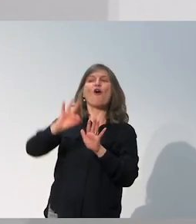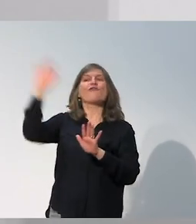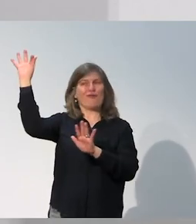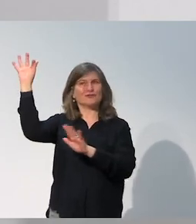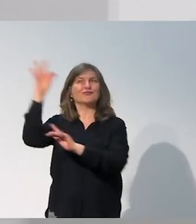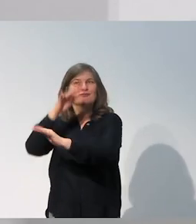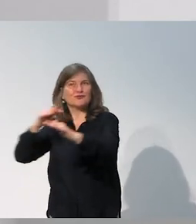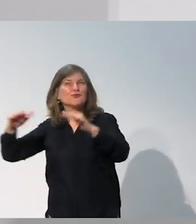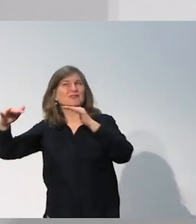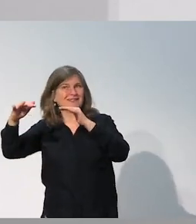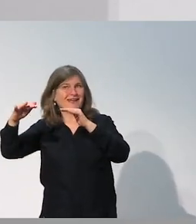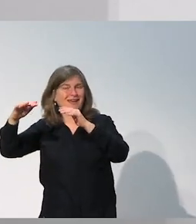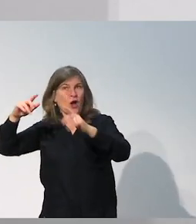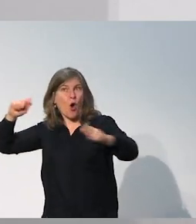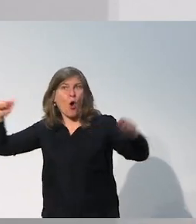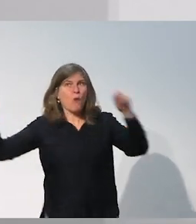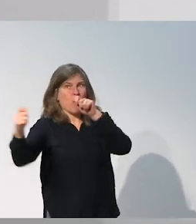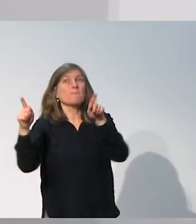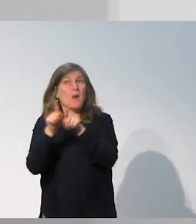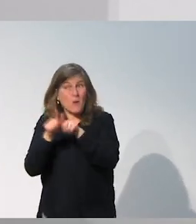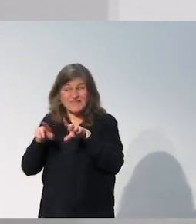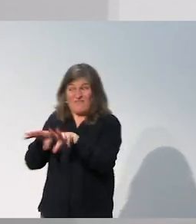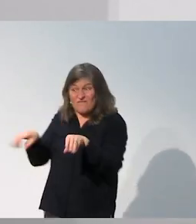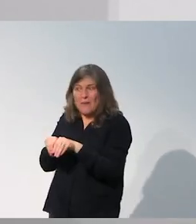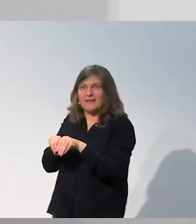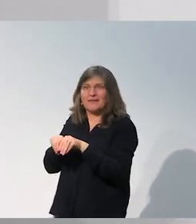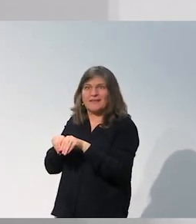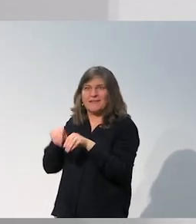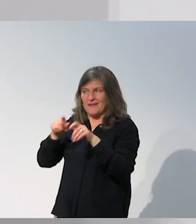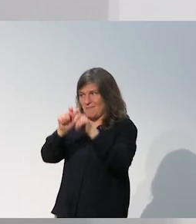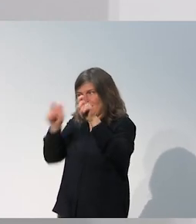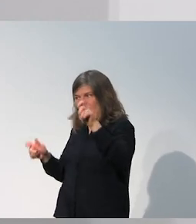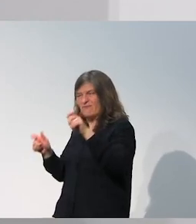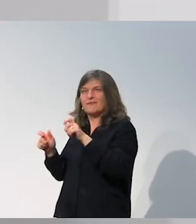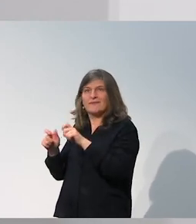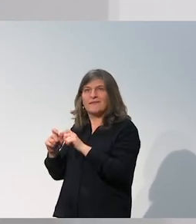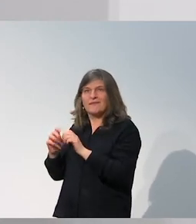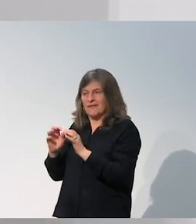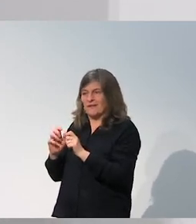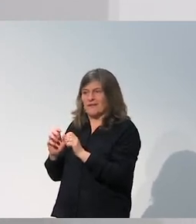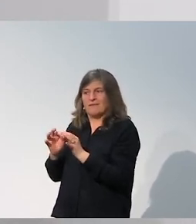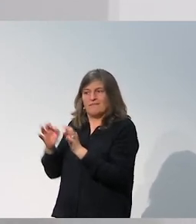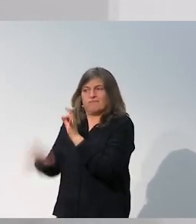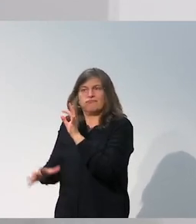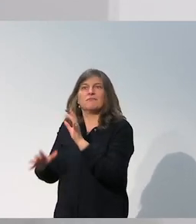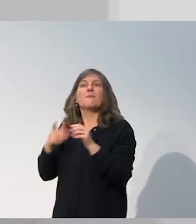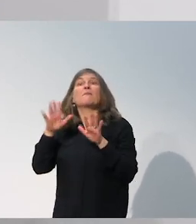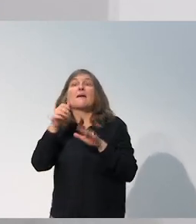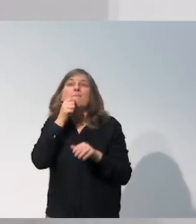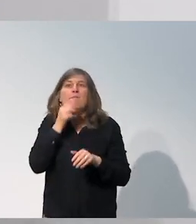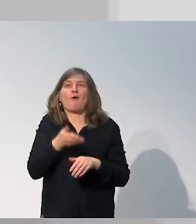rapports aussi à l'intérieur des familles, dans l'histoire des rapports entre les hommes et les femmes, ce qui va basculer un an plus tard et dans les années qui vont suivre, n'a pas encore